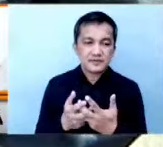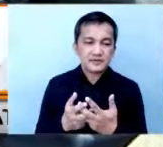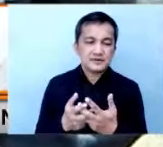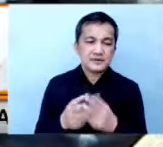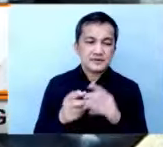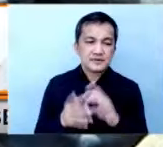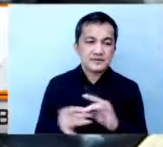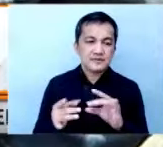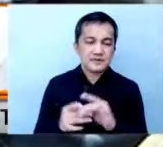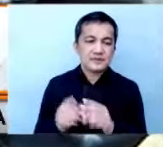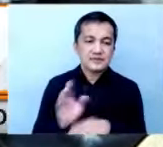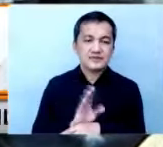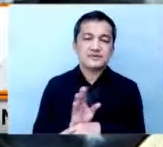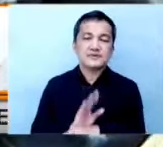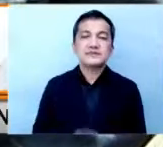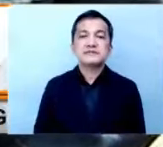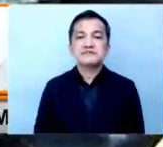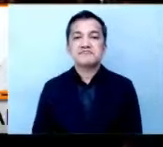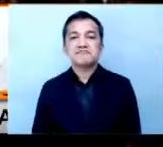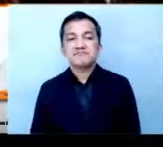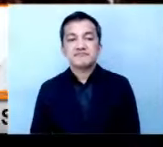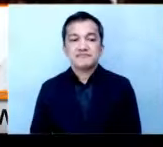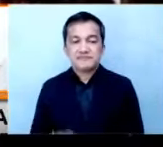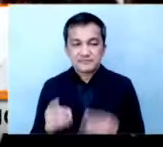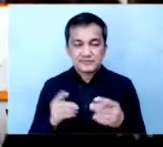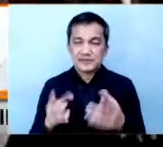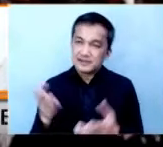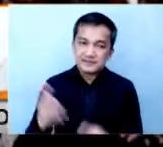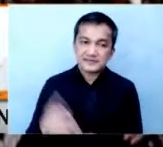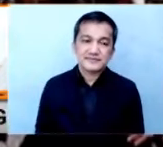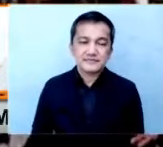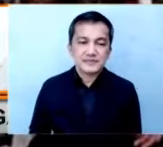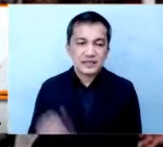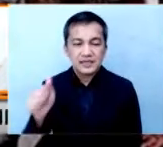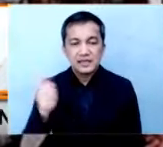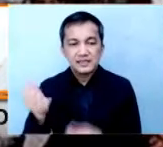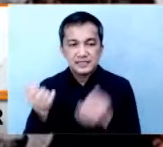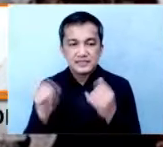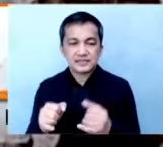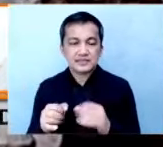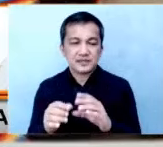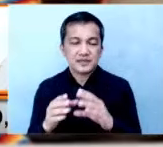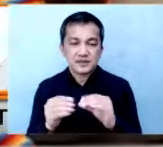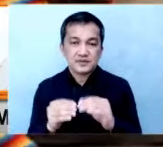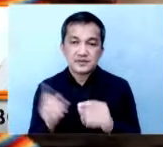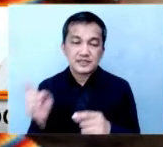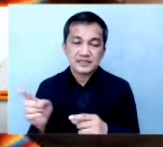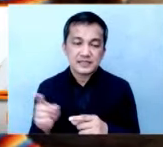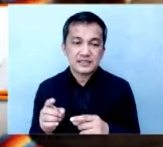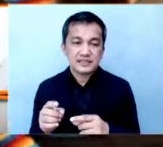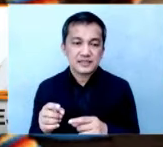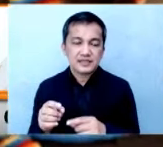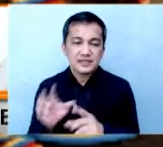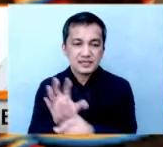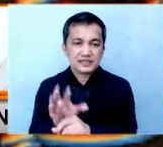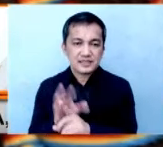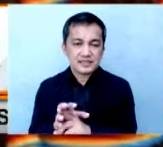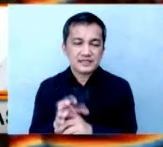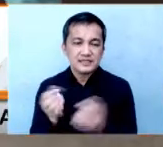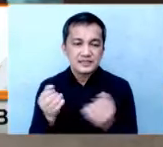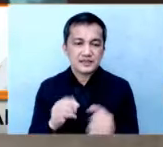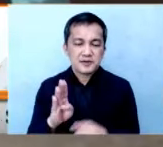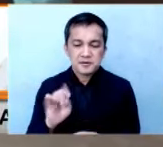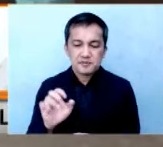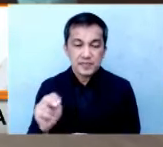movie. Direk, baka kailangan mo ulit ng ano. Direk. Sa ibang issue naman, nagsalita na rin ang banda tungkol sa trending na issue ng bandang Ben & Ben